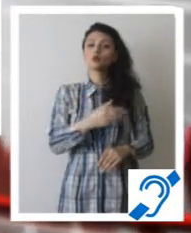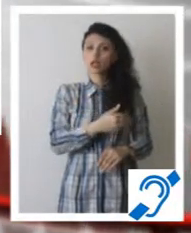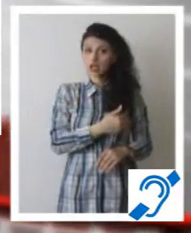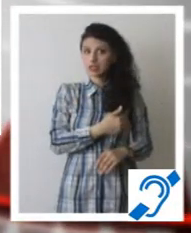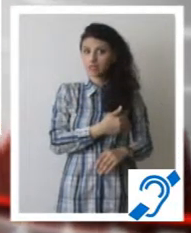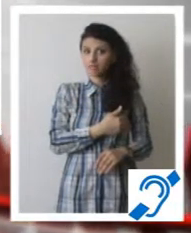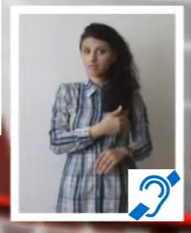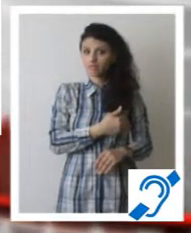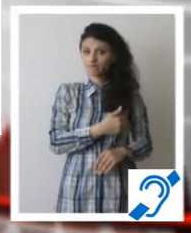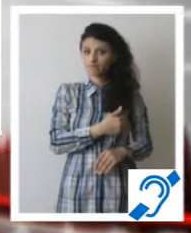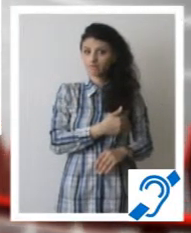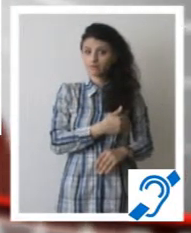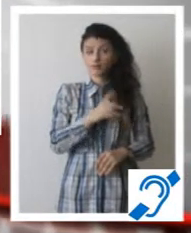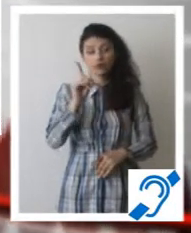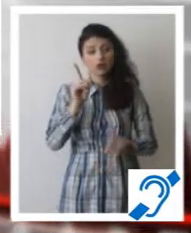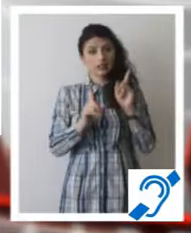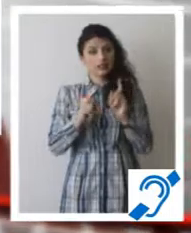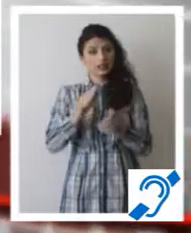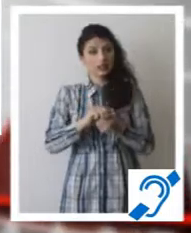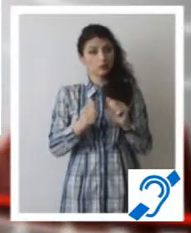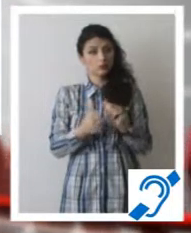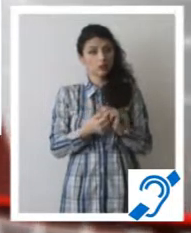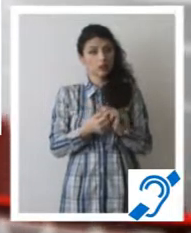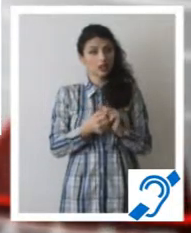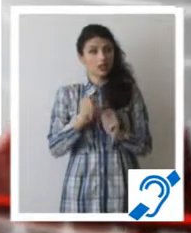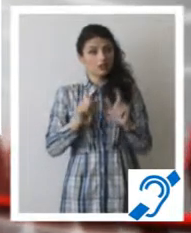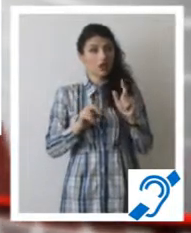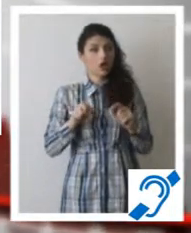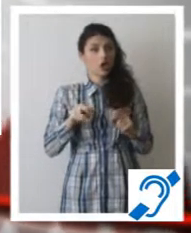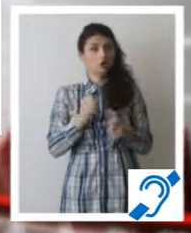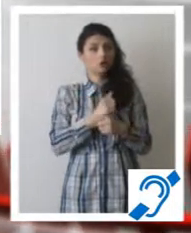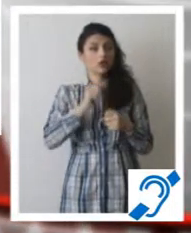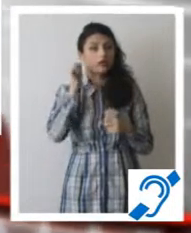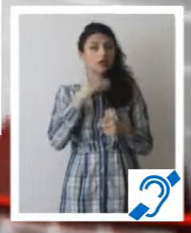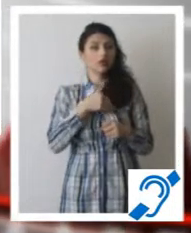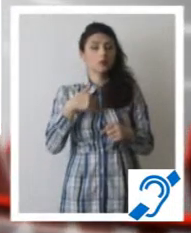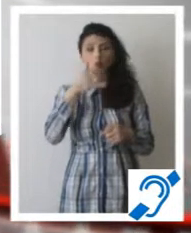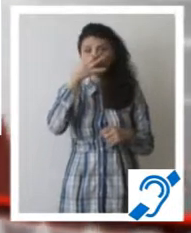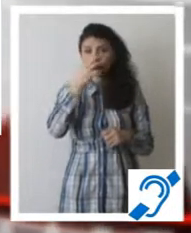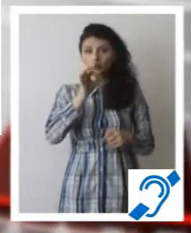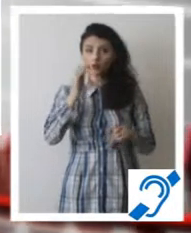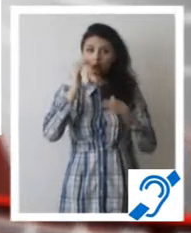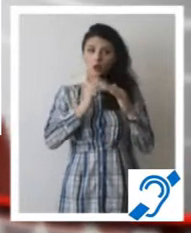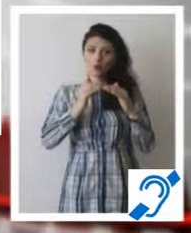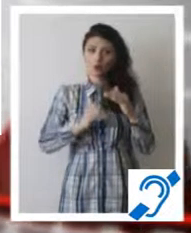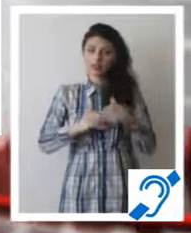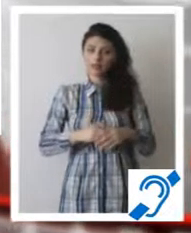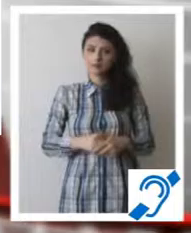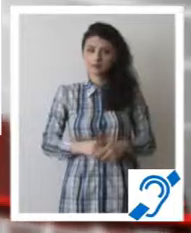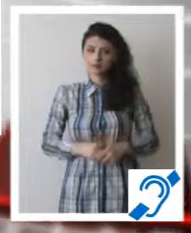Celsius și s-ar putea ca în nordul județului valorile termice să fie ușor mai coborâte.